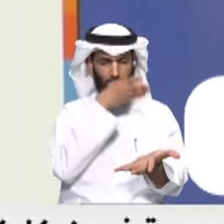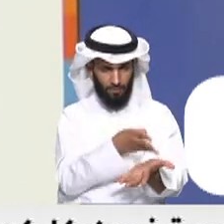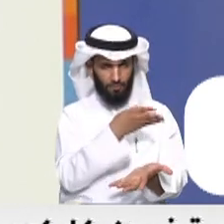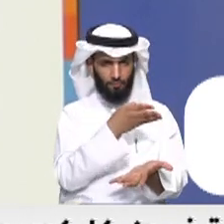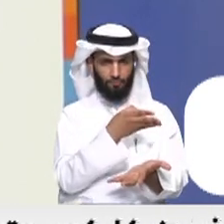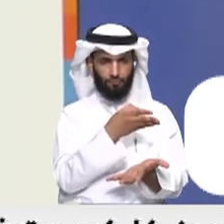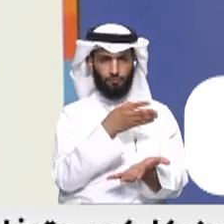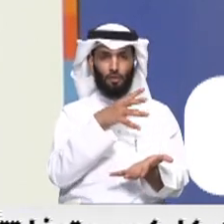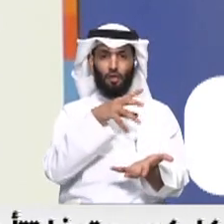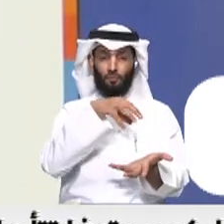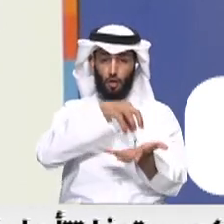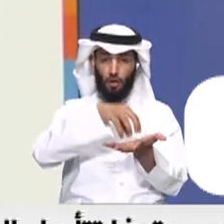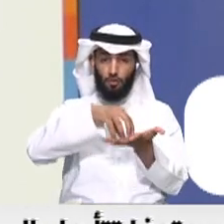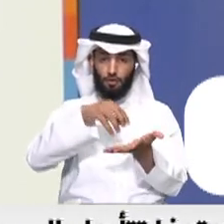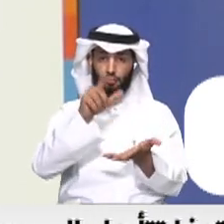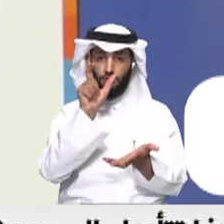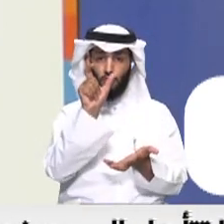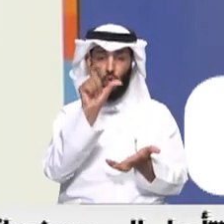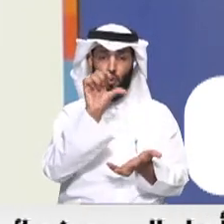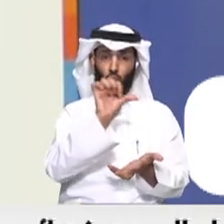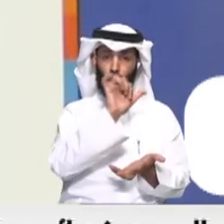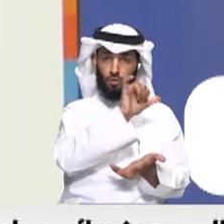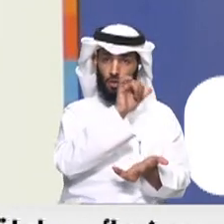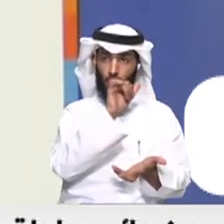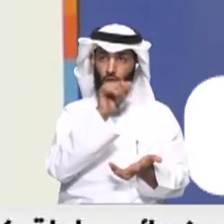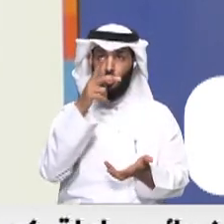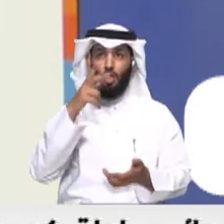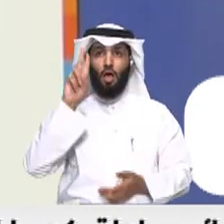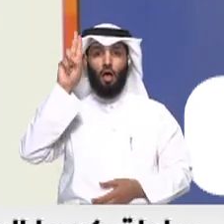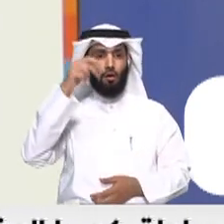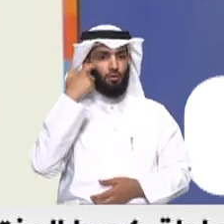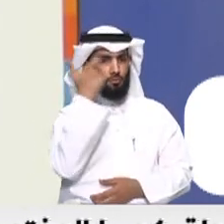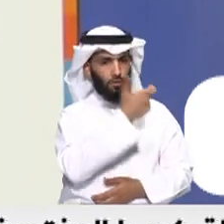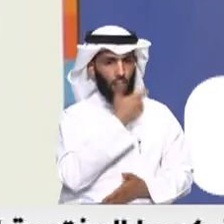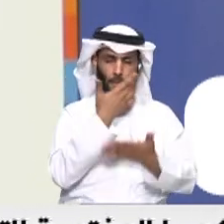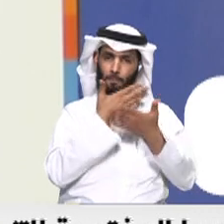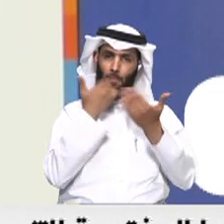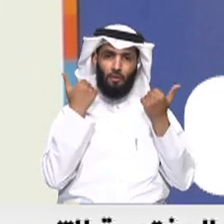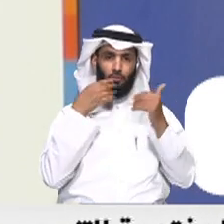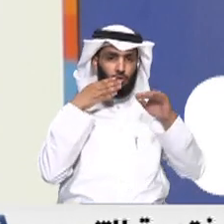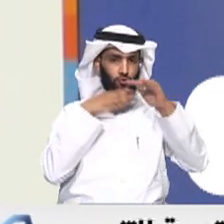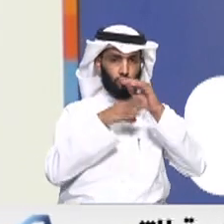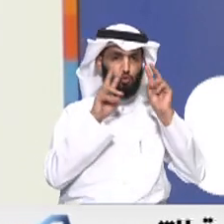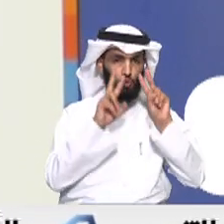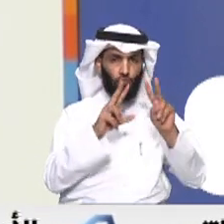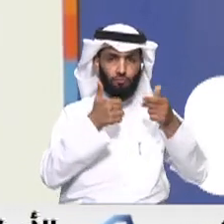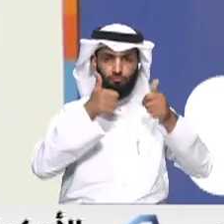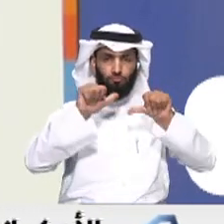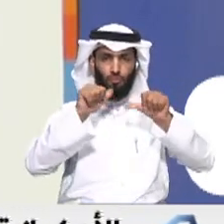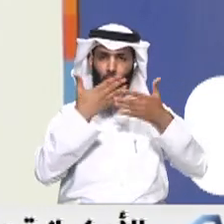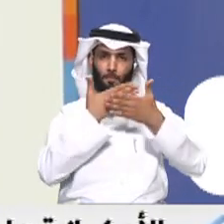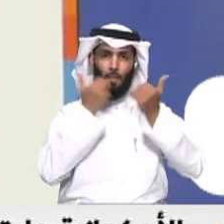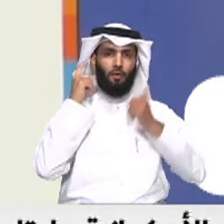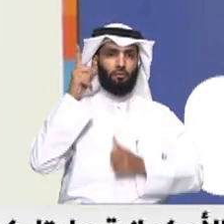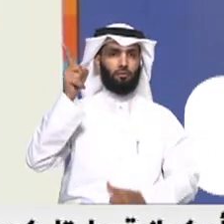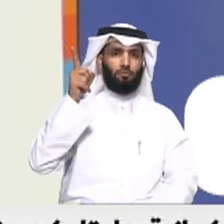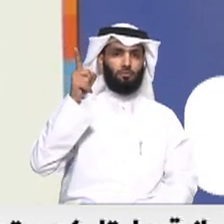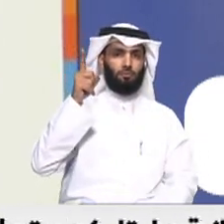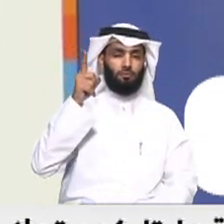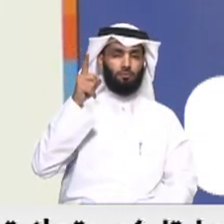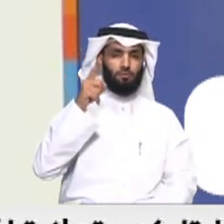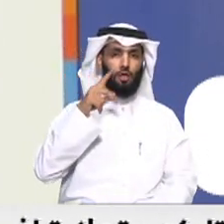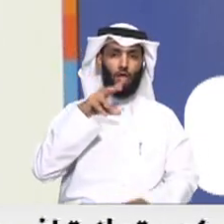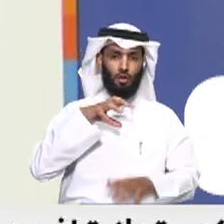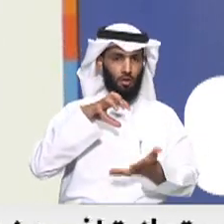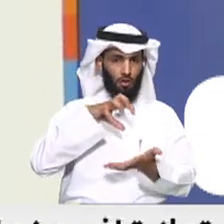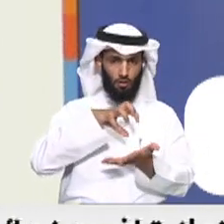مرافقها النووية لنظام الضمانات الشاملة للوكالة الدولية للطاقة الذرية، ورفضها أيضا لأي